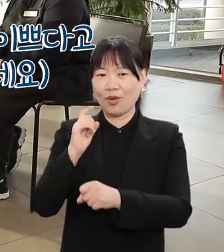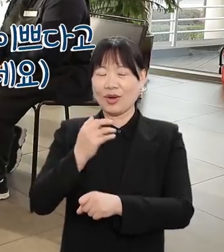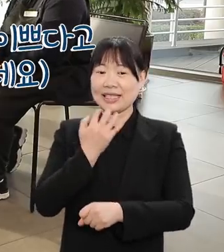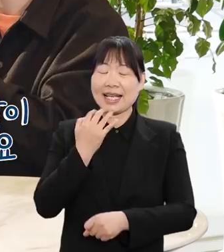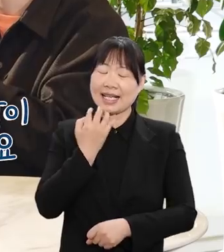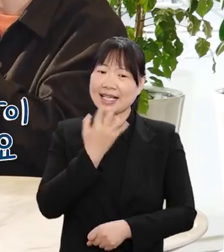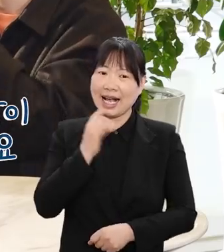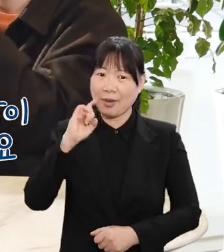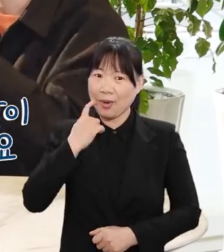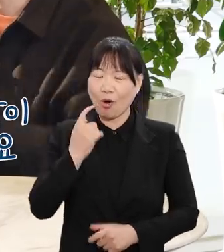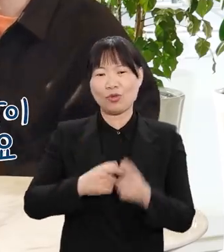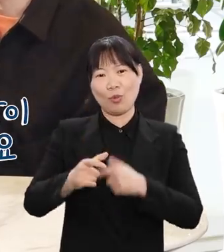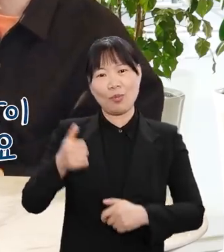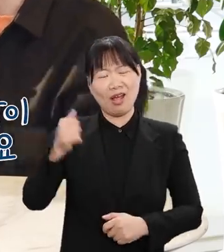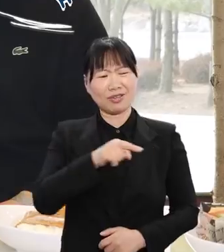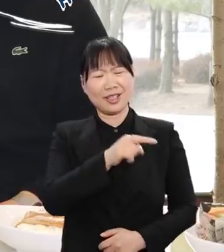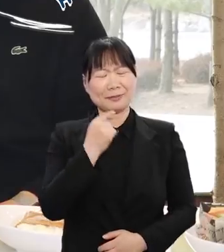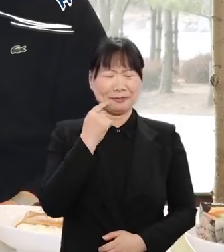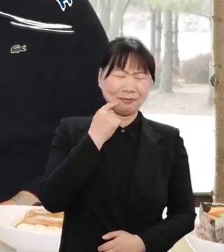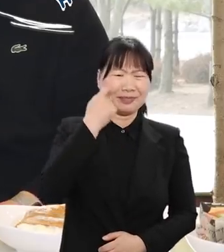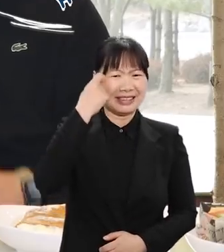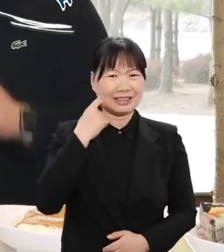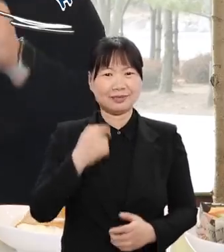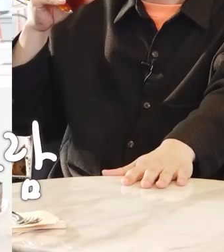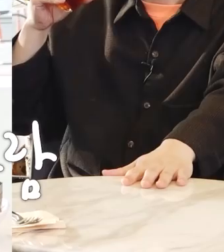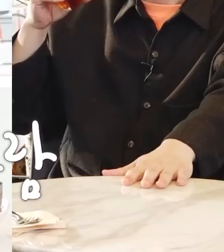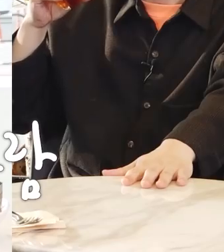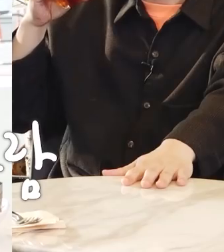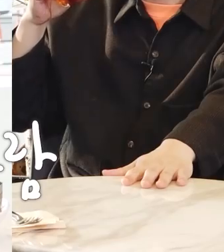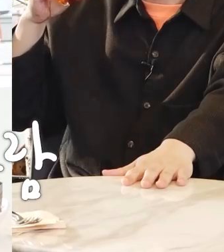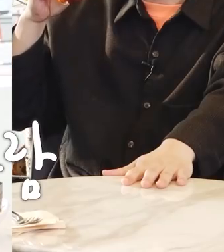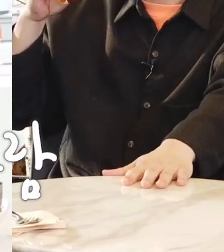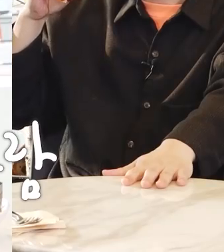예쁘다고. 응. 색깔이 훨씬 더 이뻐요. 저거 너무 써보여 이거.